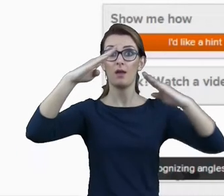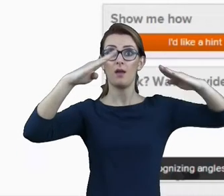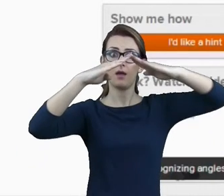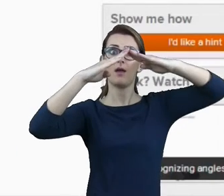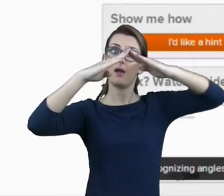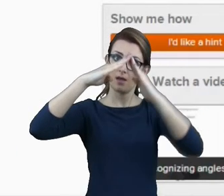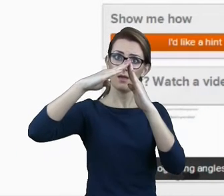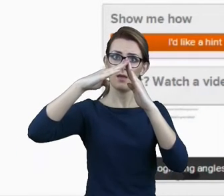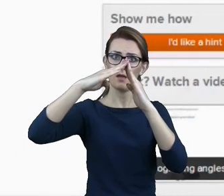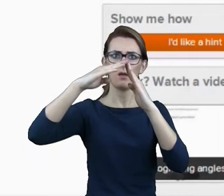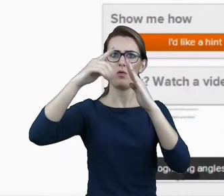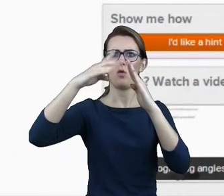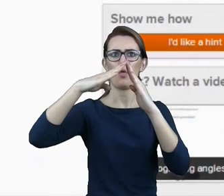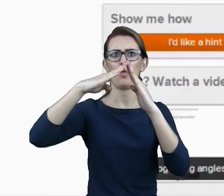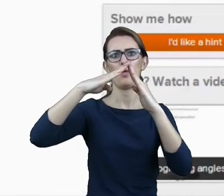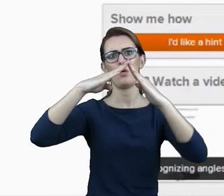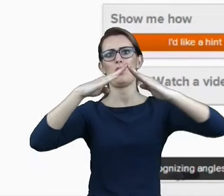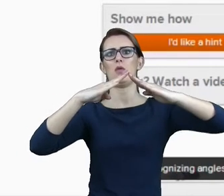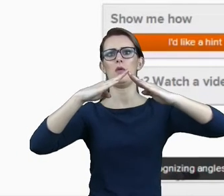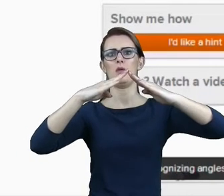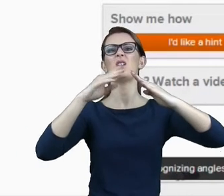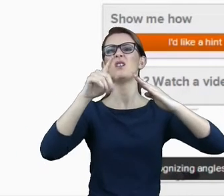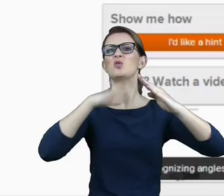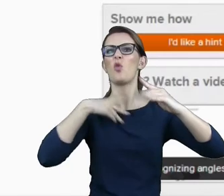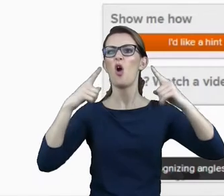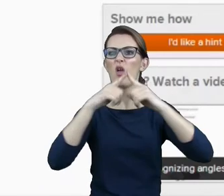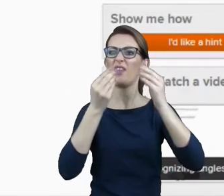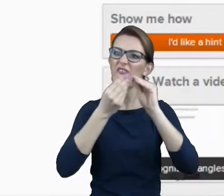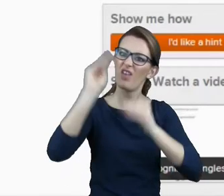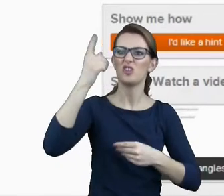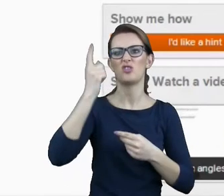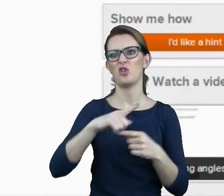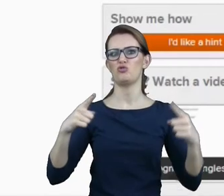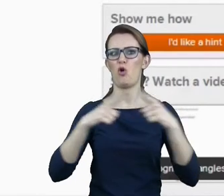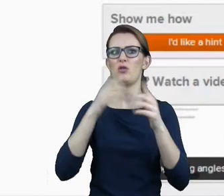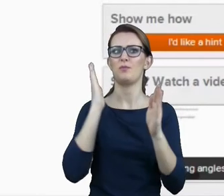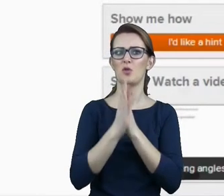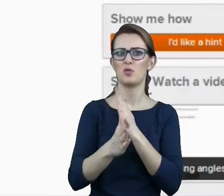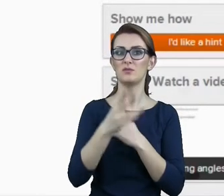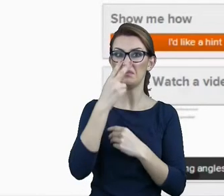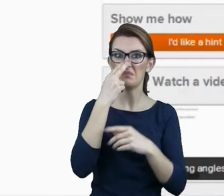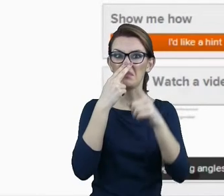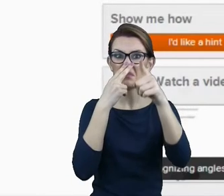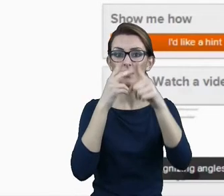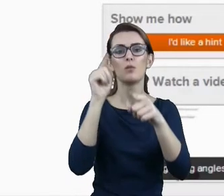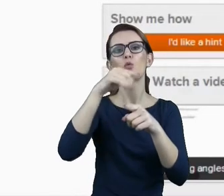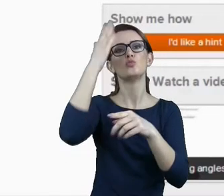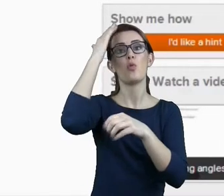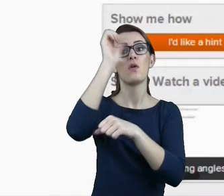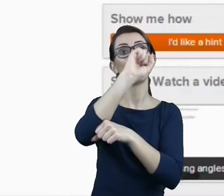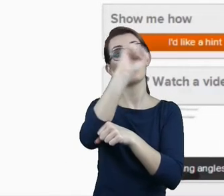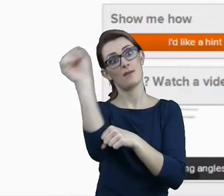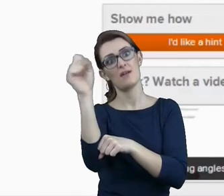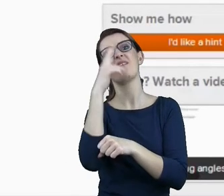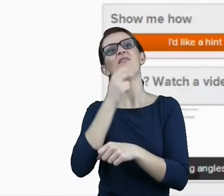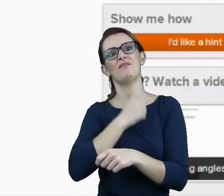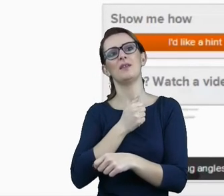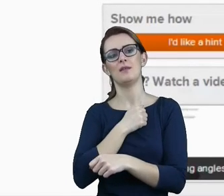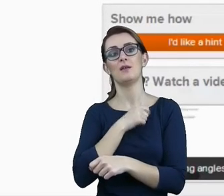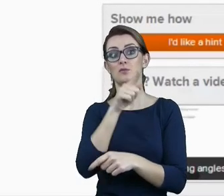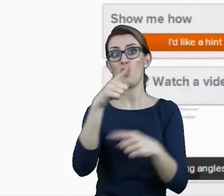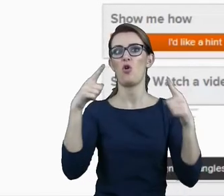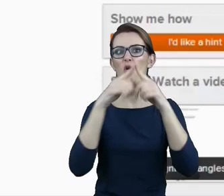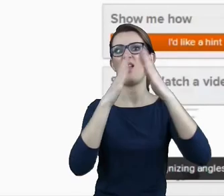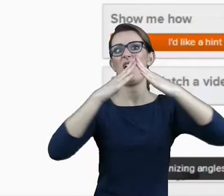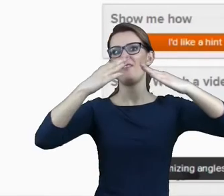drugi odcinek. To jest kąt większy niż kąt prosty. Mam nadzieję, że to widzisz. Możesz obrócić głowę. Wtedy będzie to lepiej widać. To jest